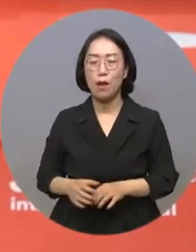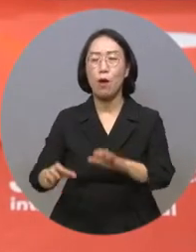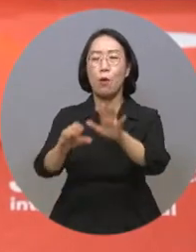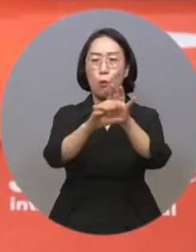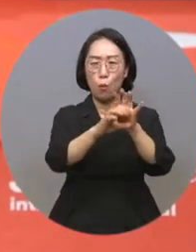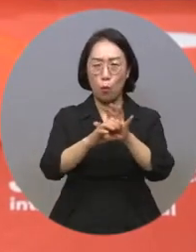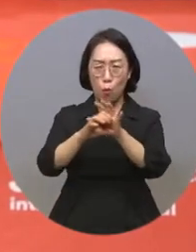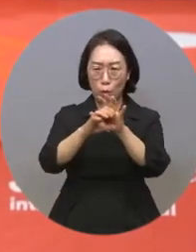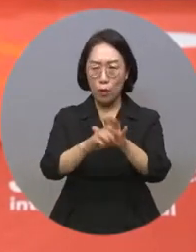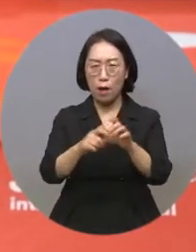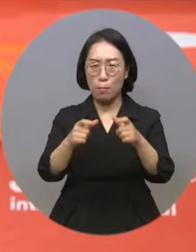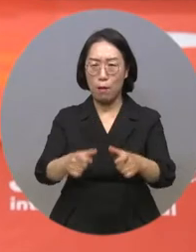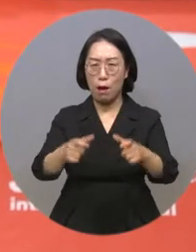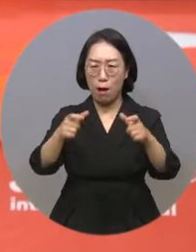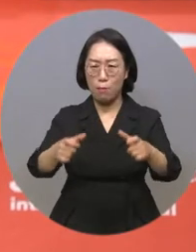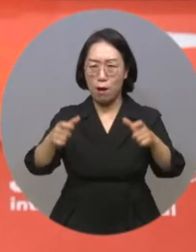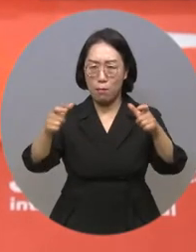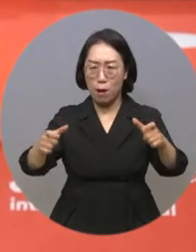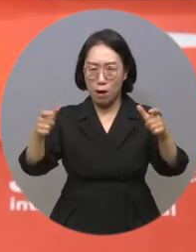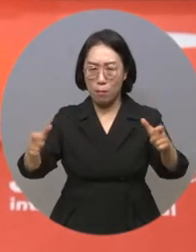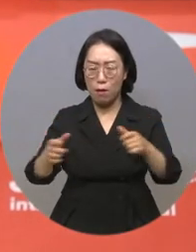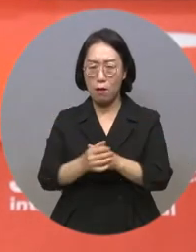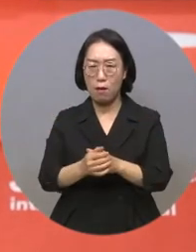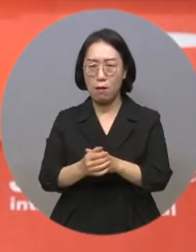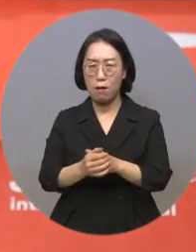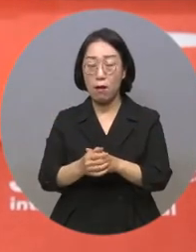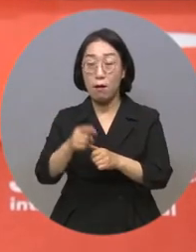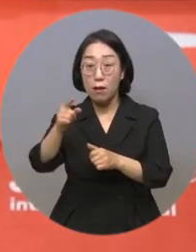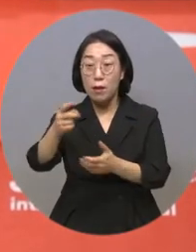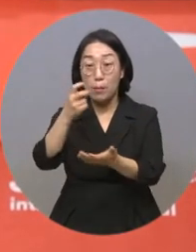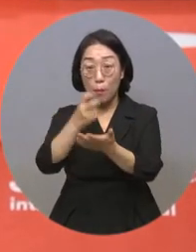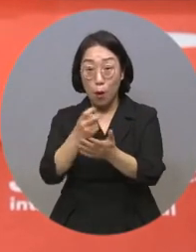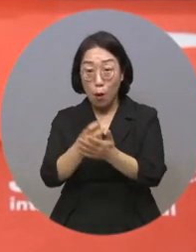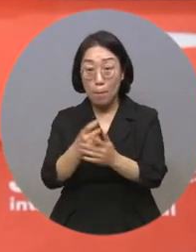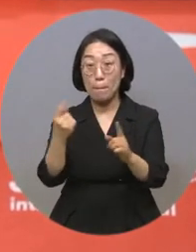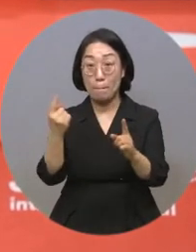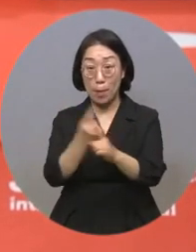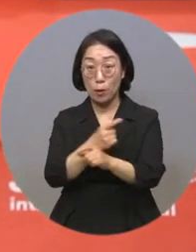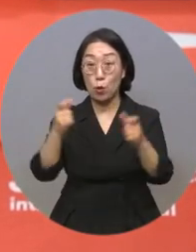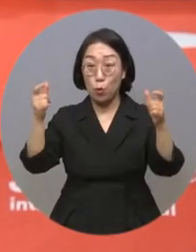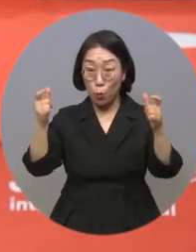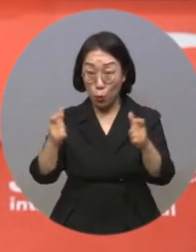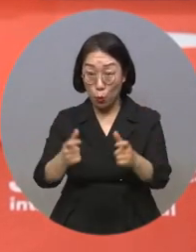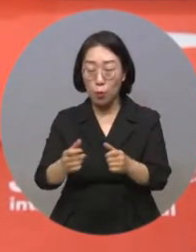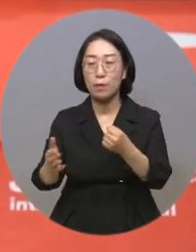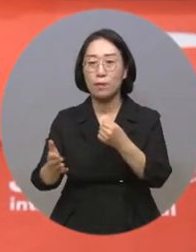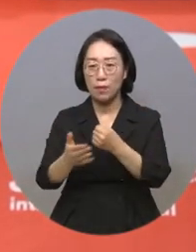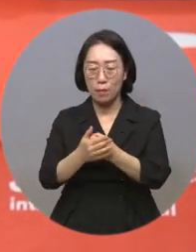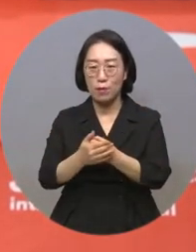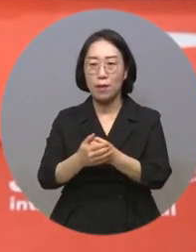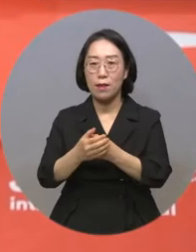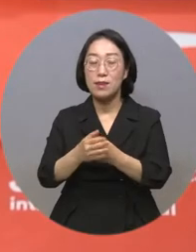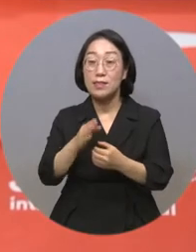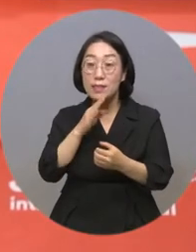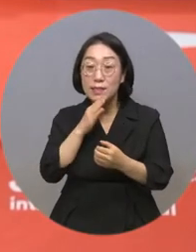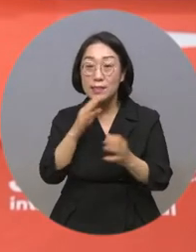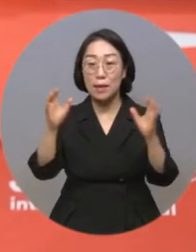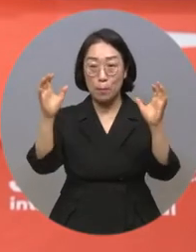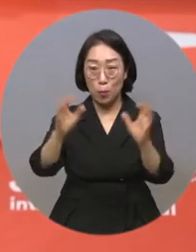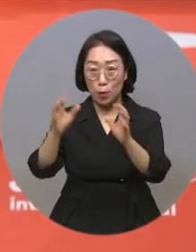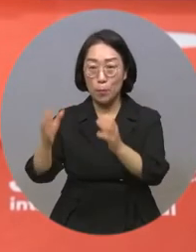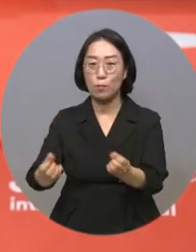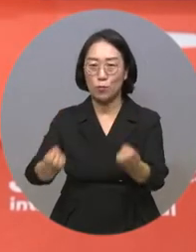코로나19 확산 방지를 위한 사회적 거리두기가 해제되면서 다양한 축제가 다시 대면 축제로 전환되고